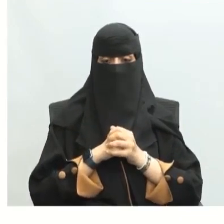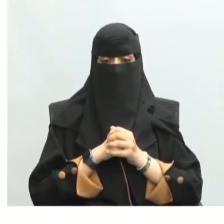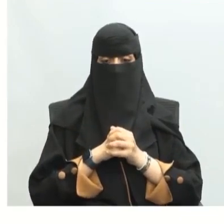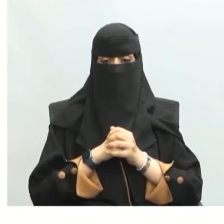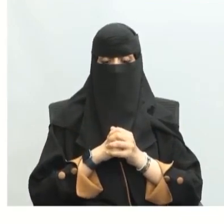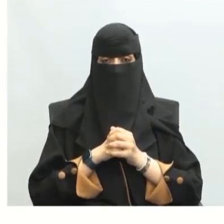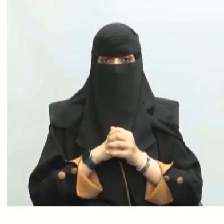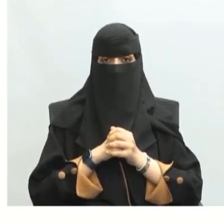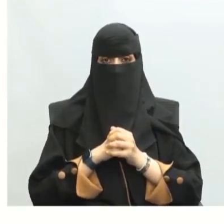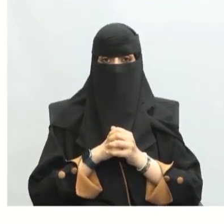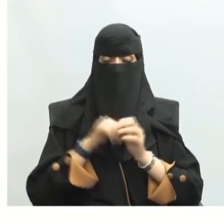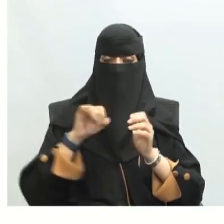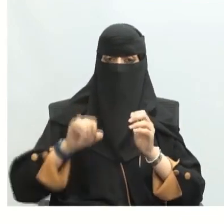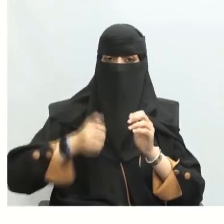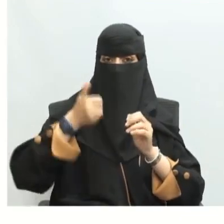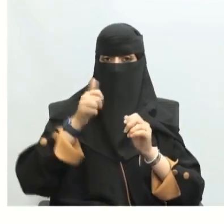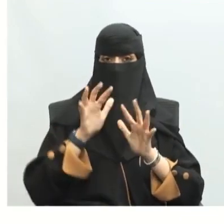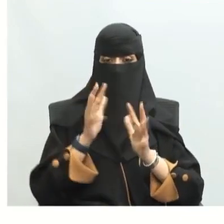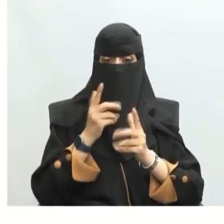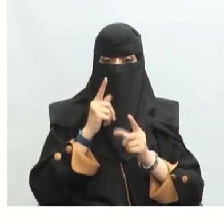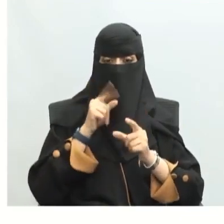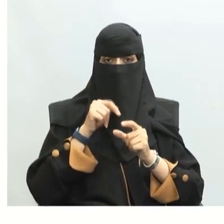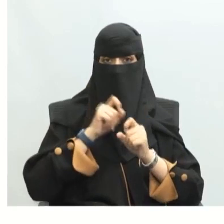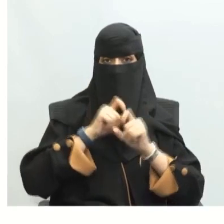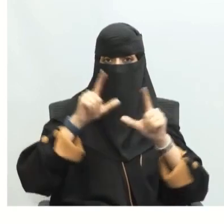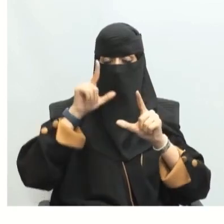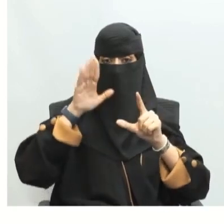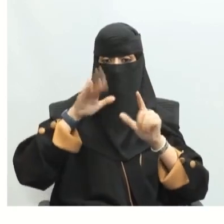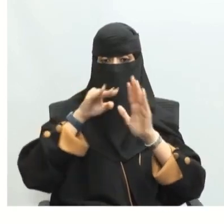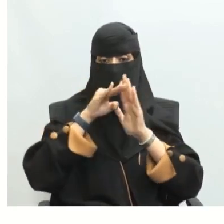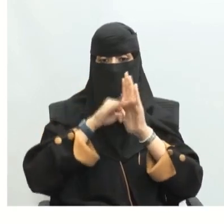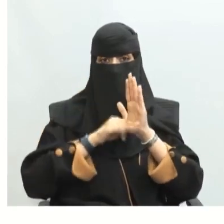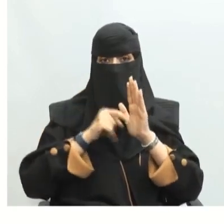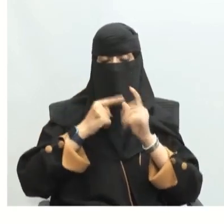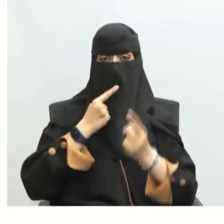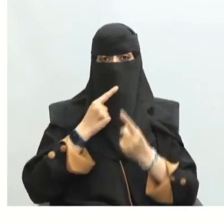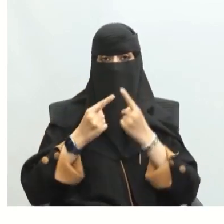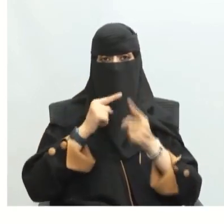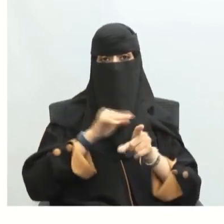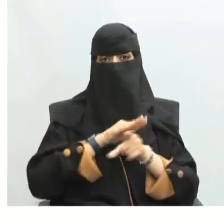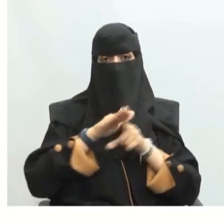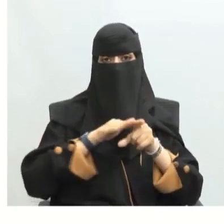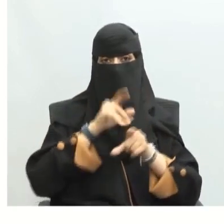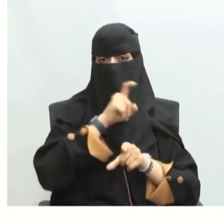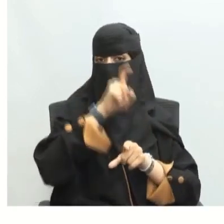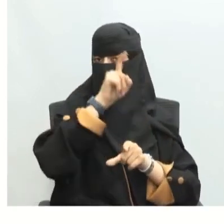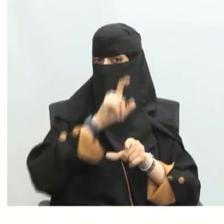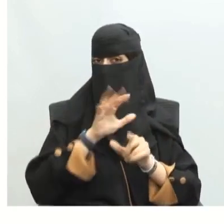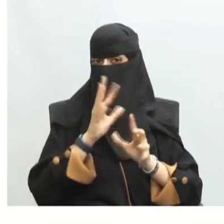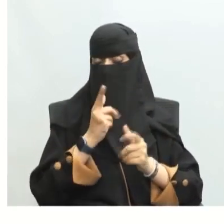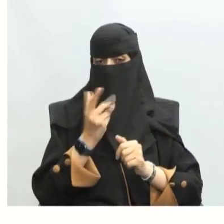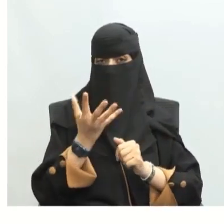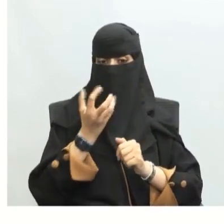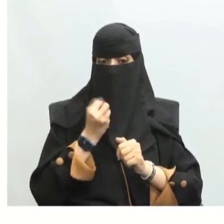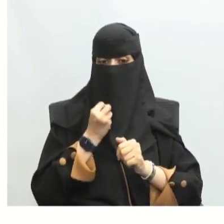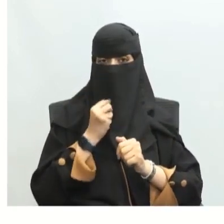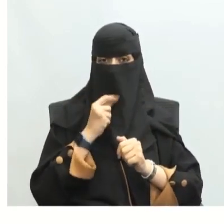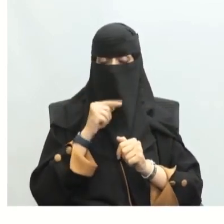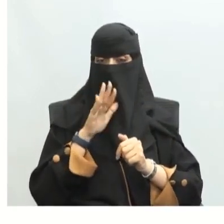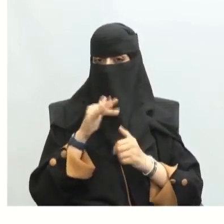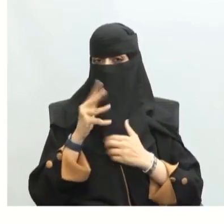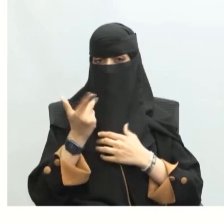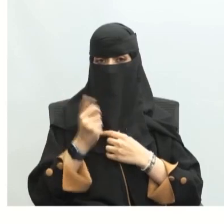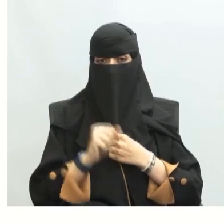ما ابرز برامج الحوار الوطني كان هناك العديد من برامج الحوار الوطني اذكر وما